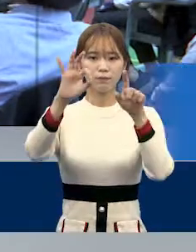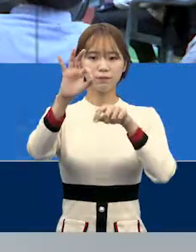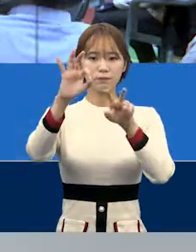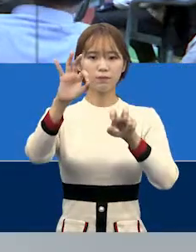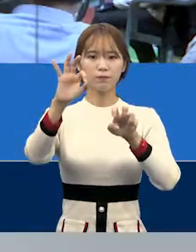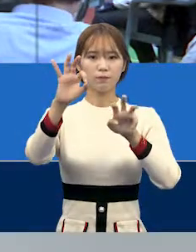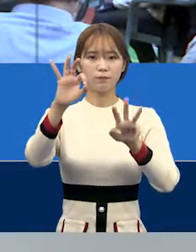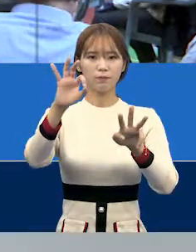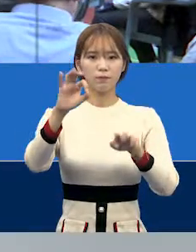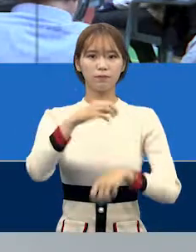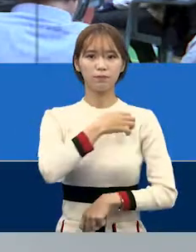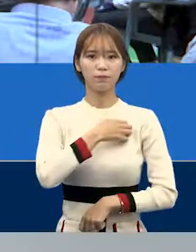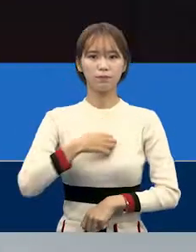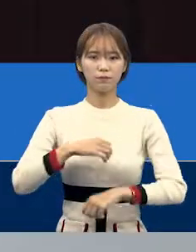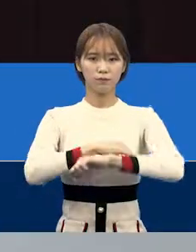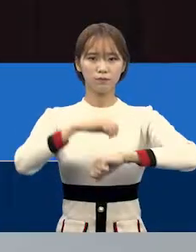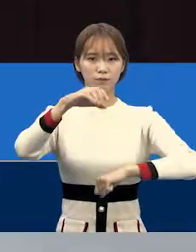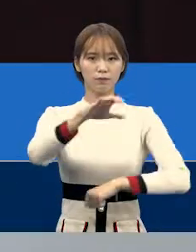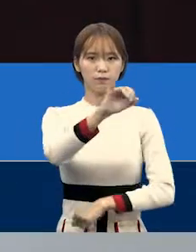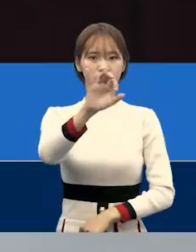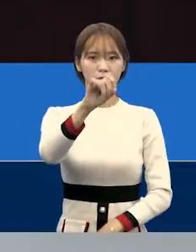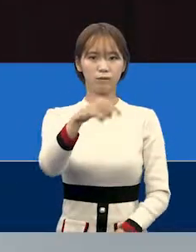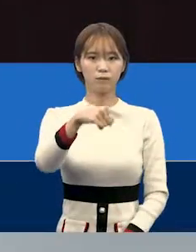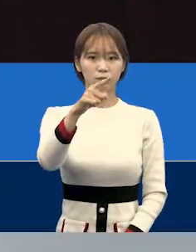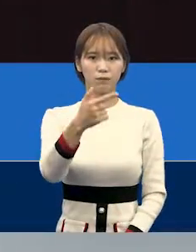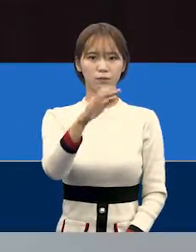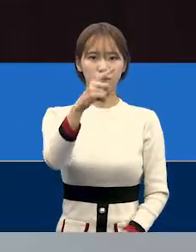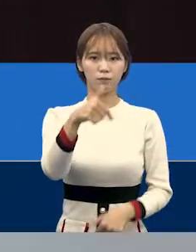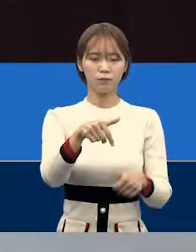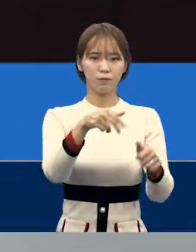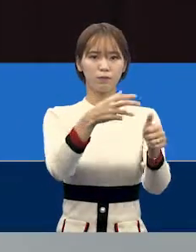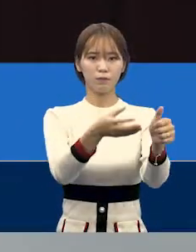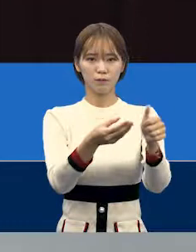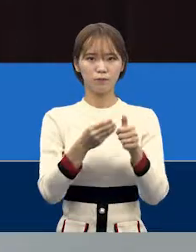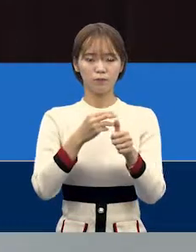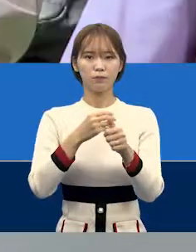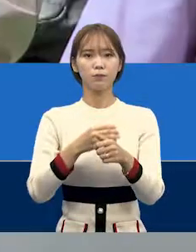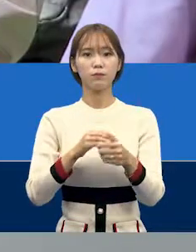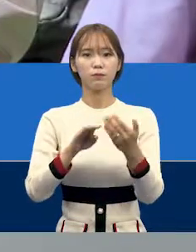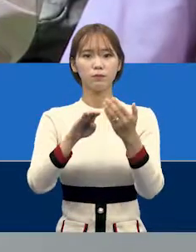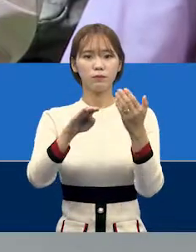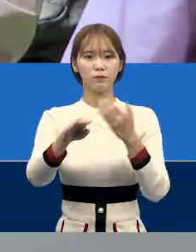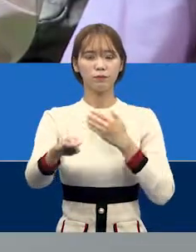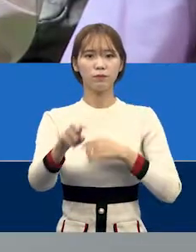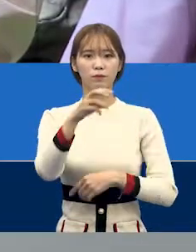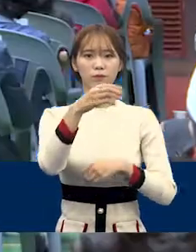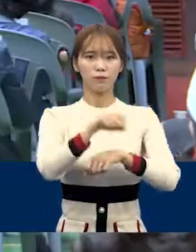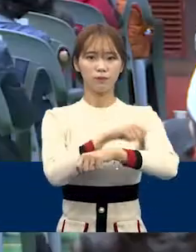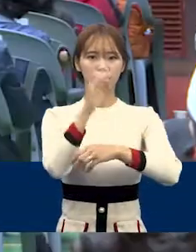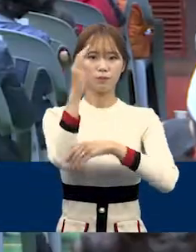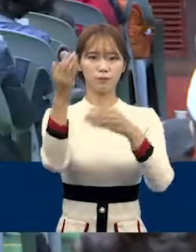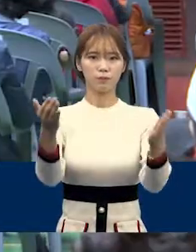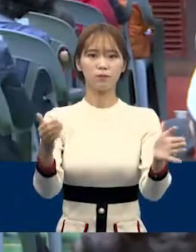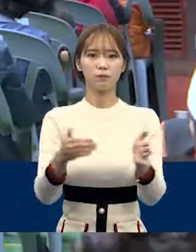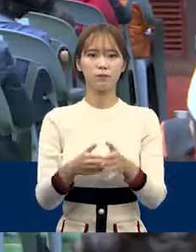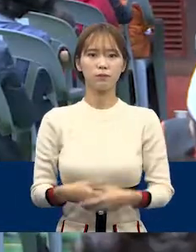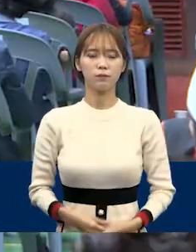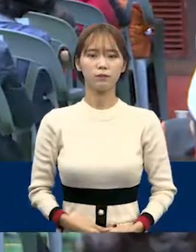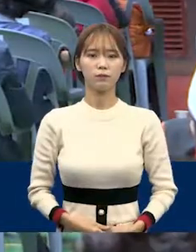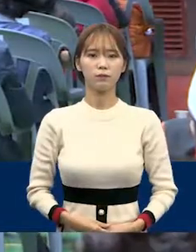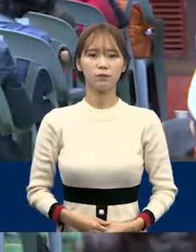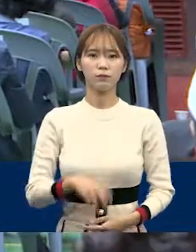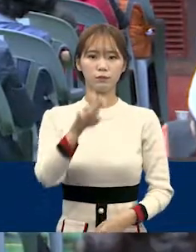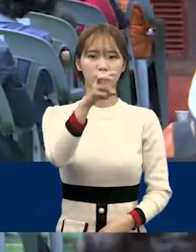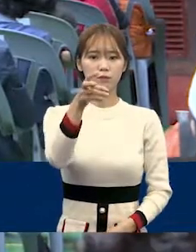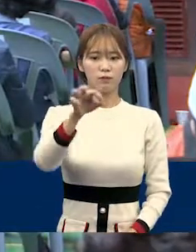10월 23일 9 찬 강당에서 이원복 교수 의 동대문구 명사 특강이 진행됐습니다 이날 명사 특강